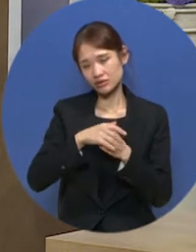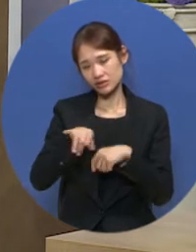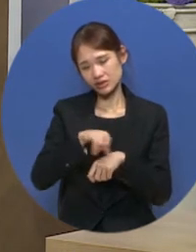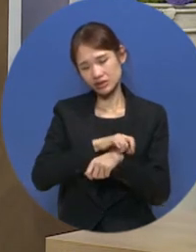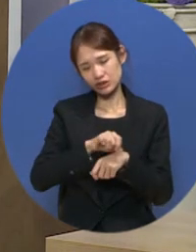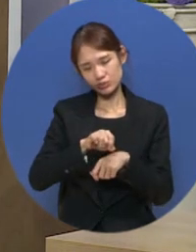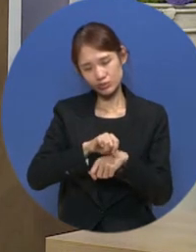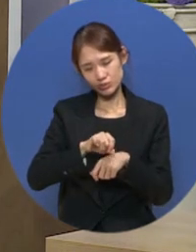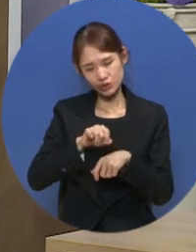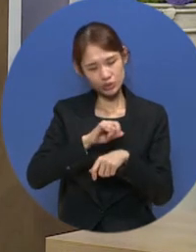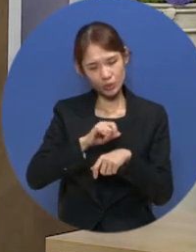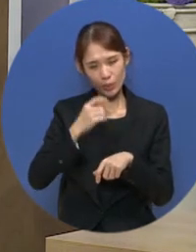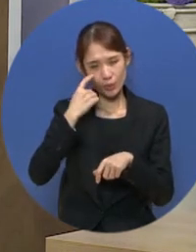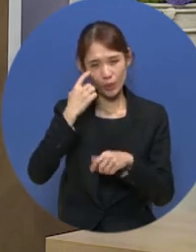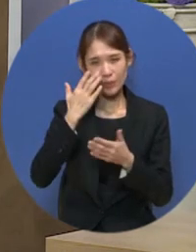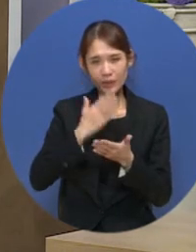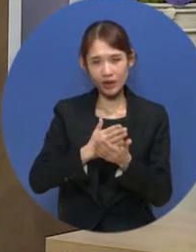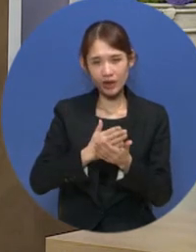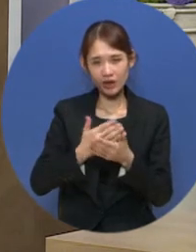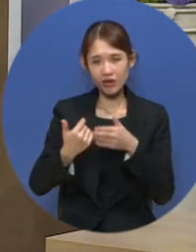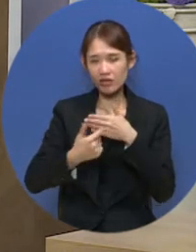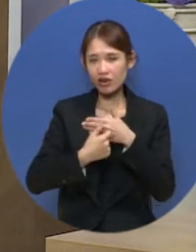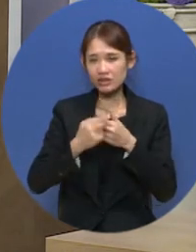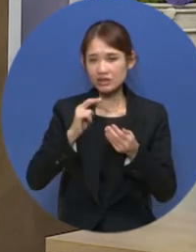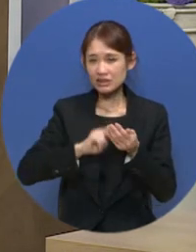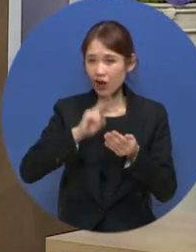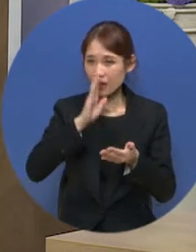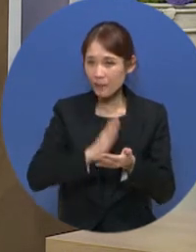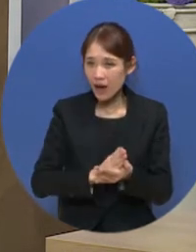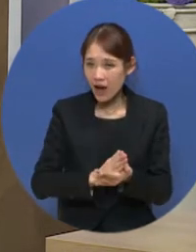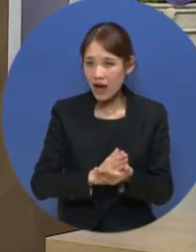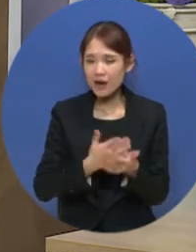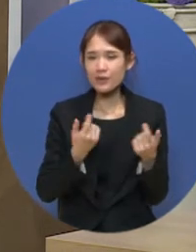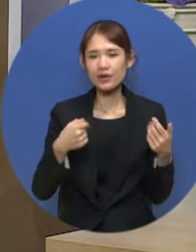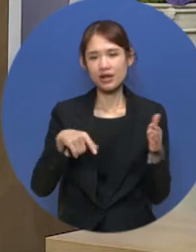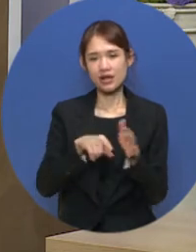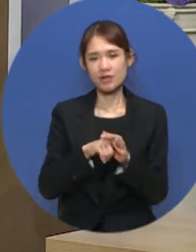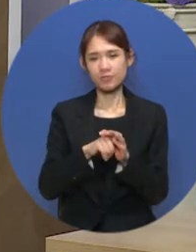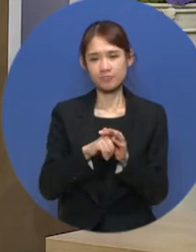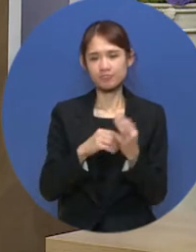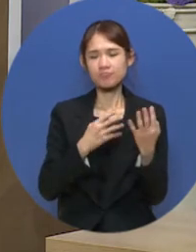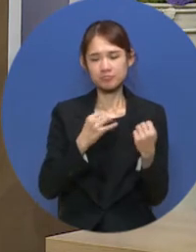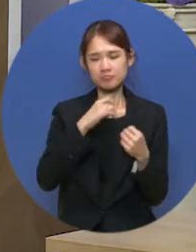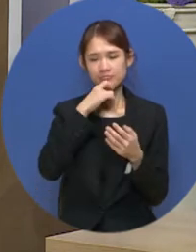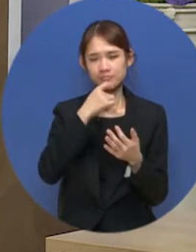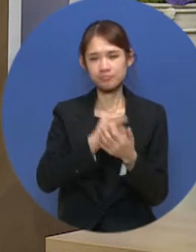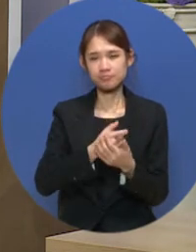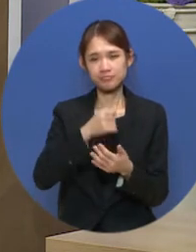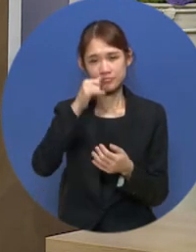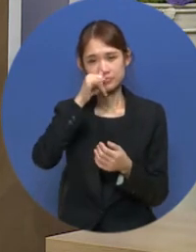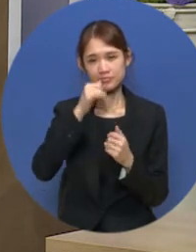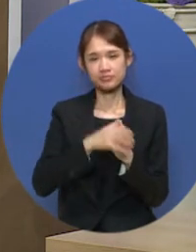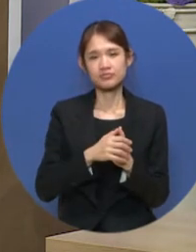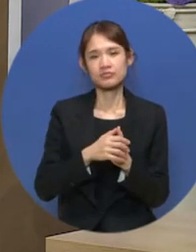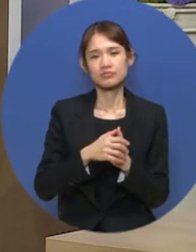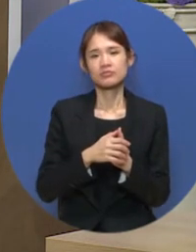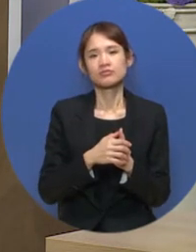특수하게 보이지 않도록 드러나지 않도록 겉으로 네. 드러나지 않도록 하신 부분도 상당히 저는 인상적이었는데요.